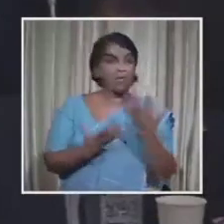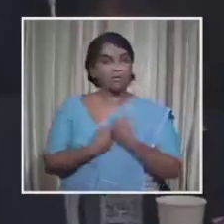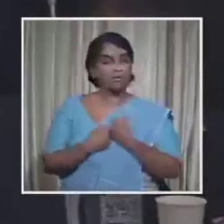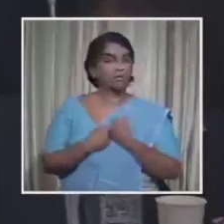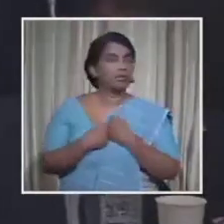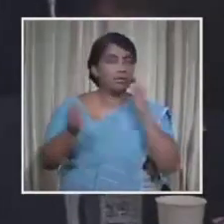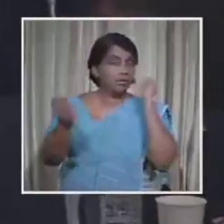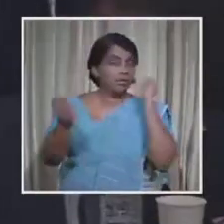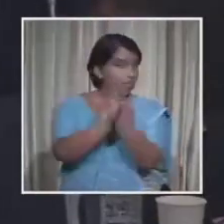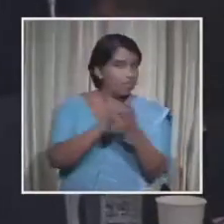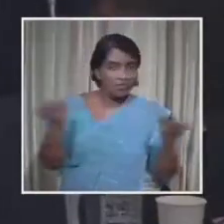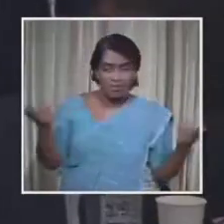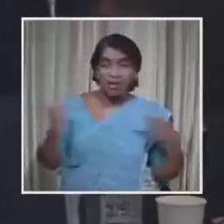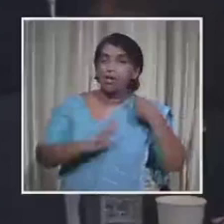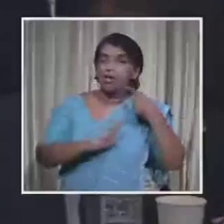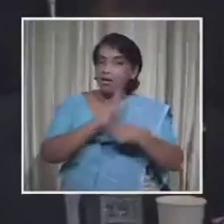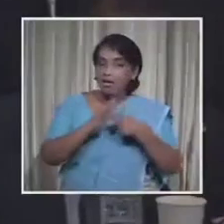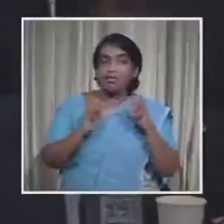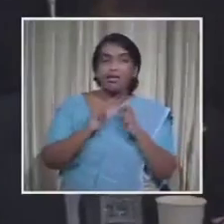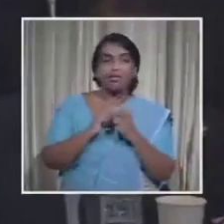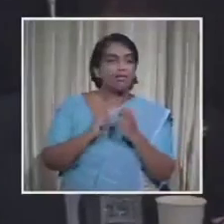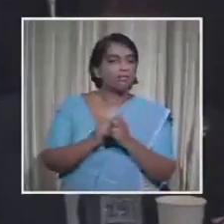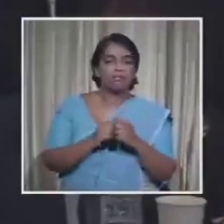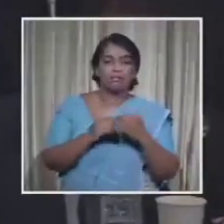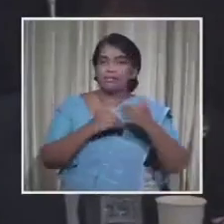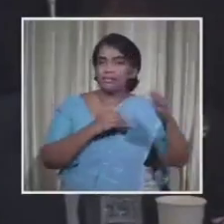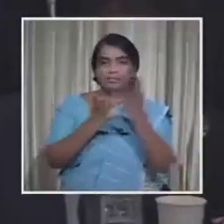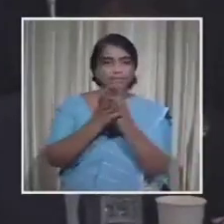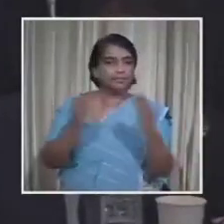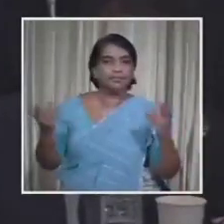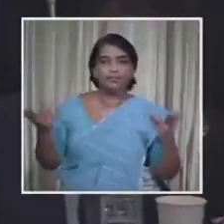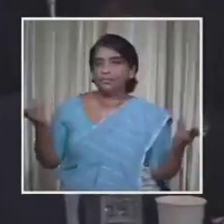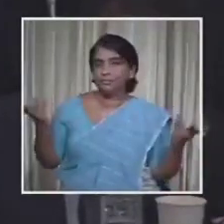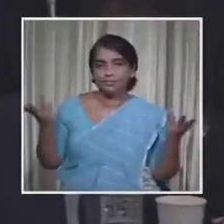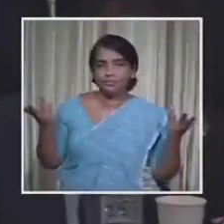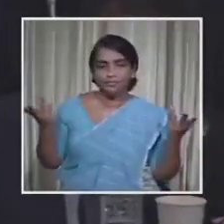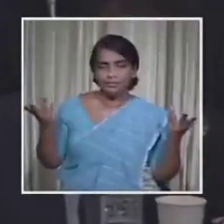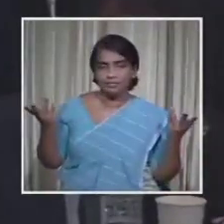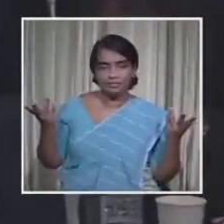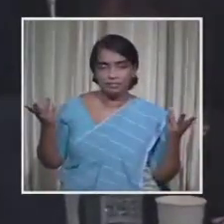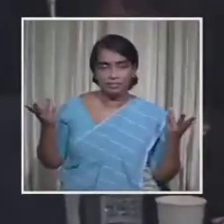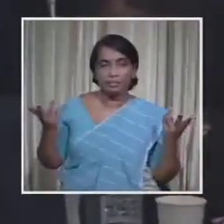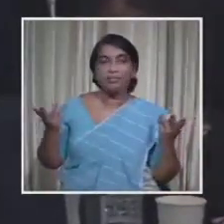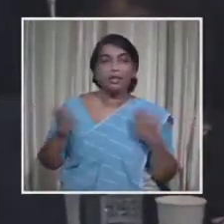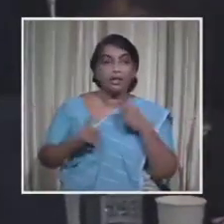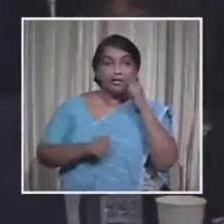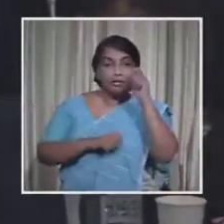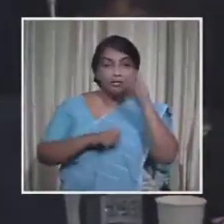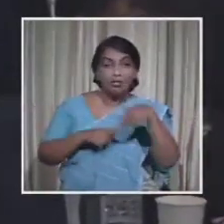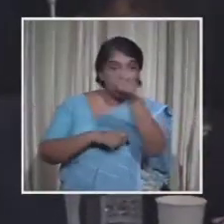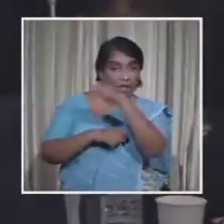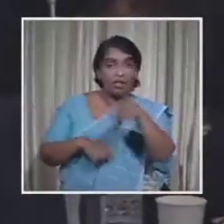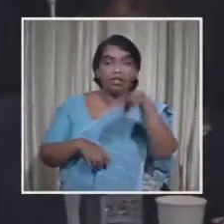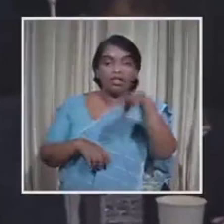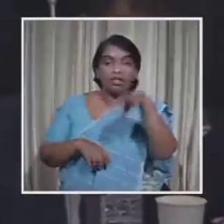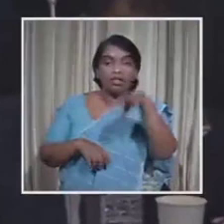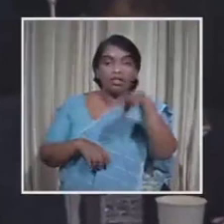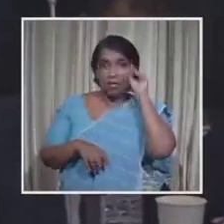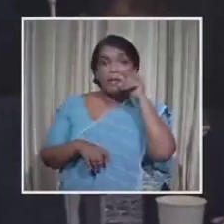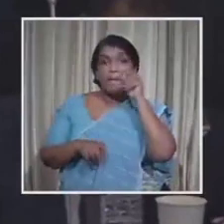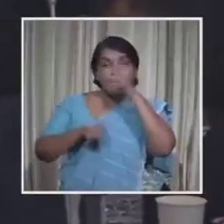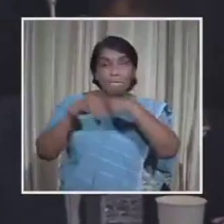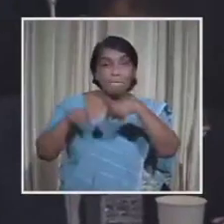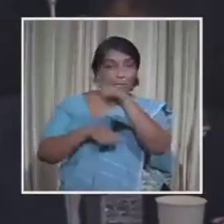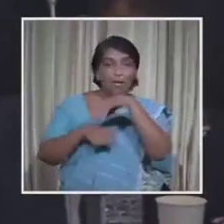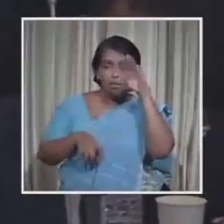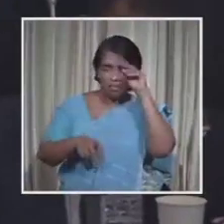மோசடிக்காரர்களின் பொதுமக்களின் போராட்டத்துக்கு ஆசீர்வாதம் உள்ளதாக சரத் பொன்சேகா தெரிவித்தார். மோசடிக்காரர்களிடமிருந்து நாடு விடுவிக்கப்பட